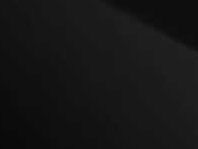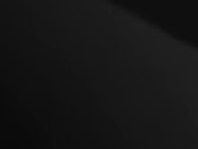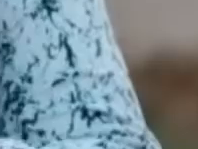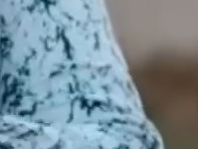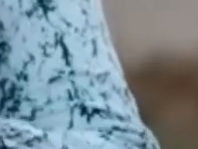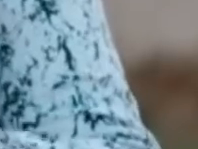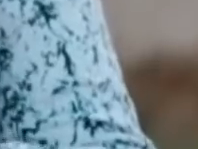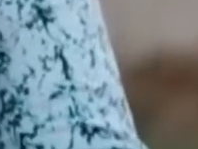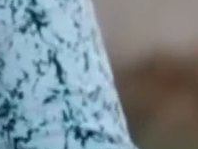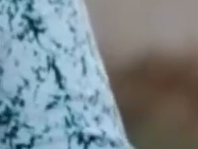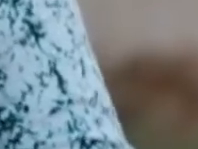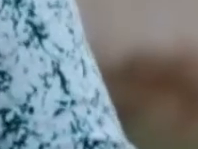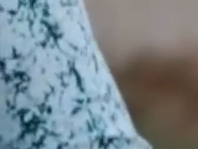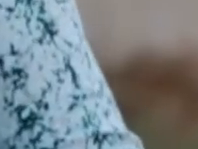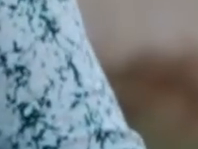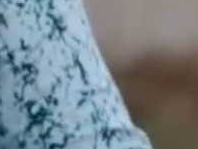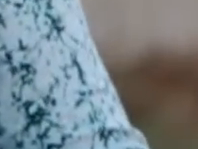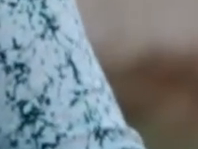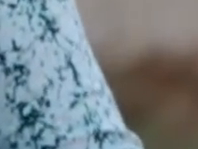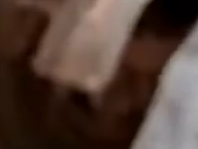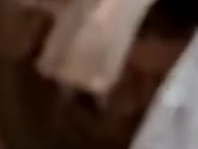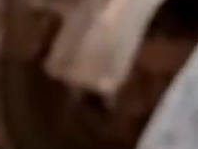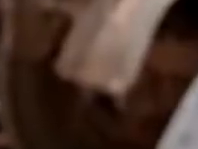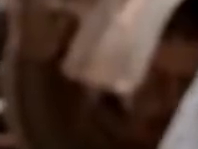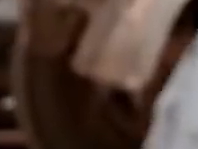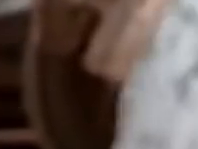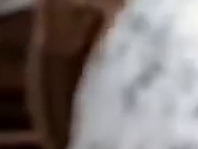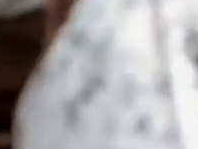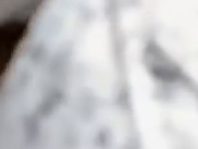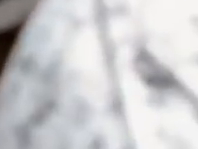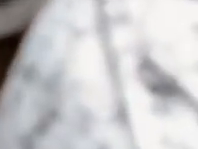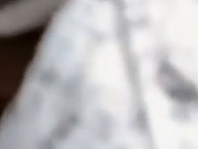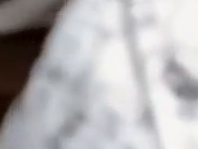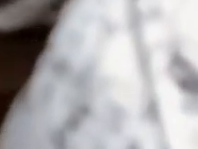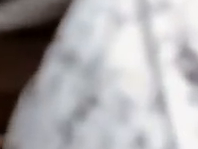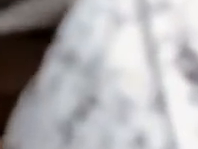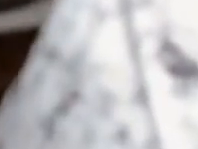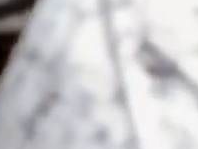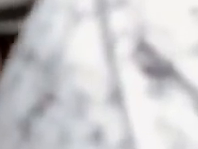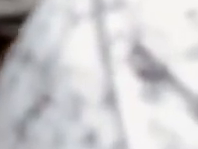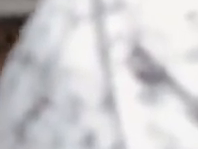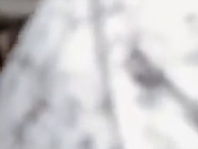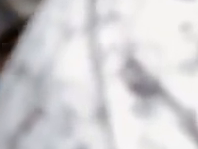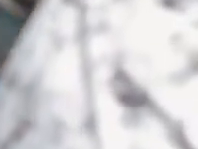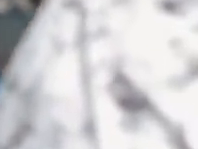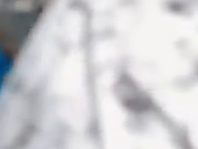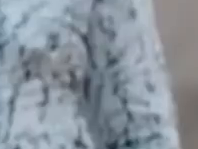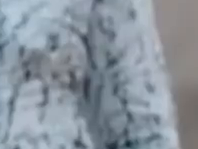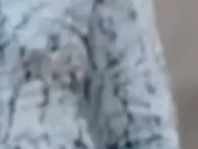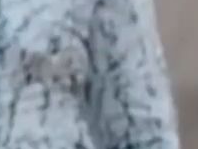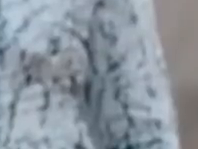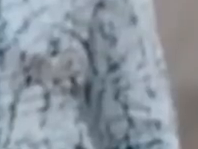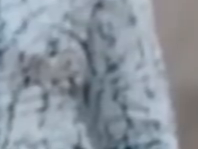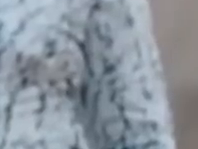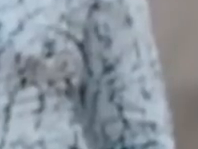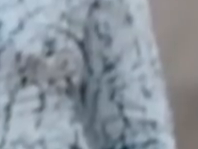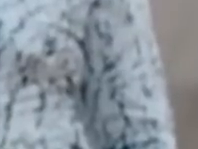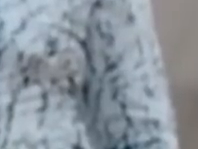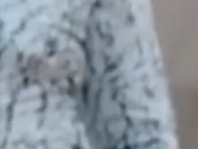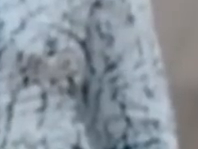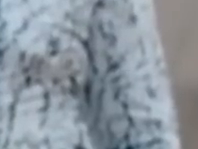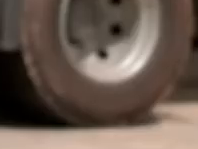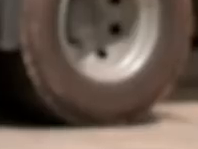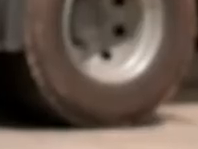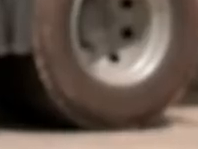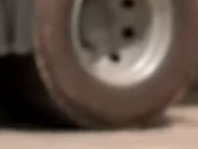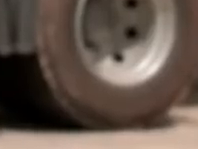0764166066. Usipaki gari kisa pesa ya bima. I see. Tumegalia uchumi. Elibaliki, chukua pesa ukalipa advance